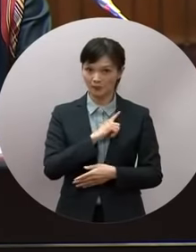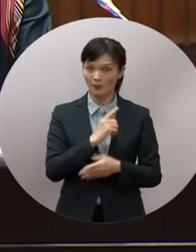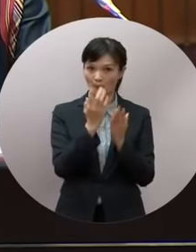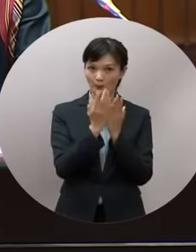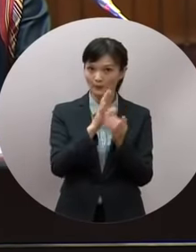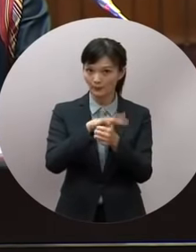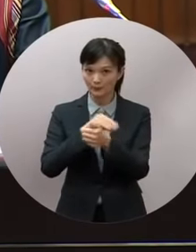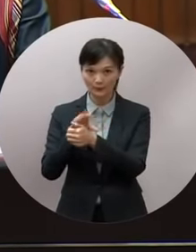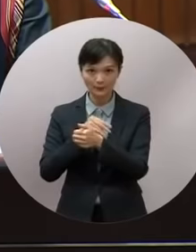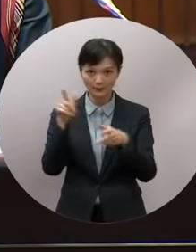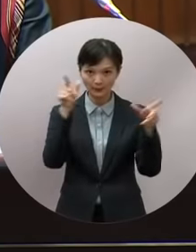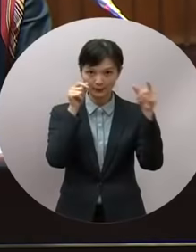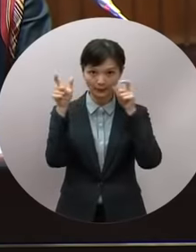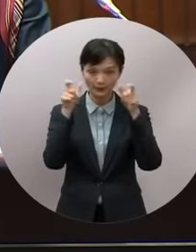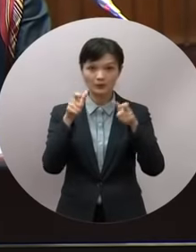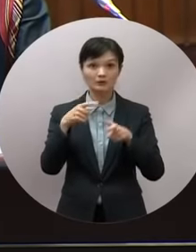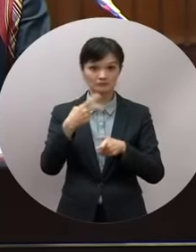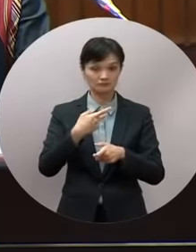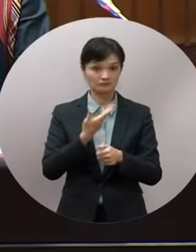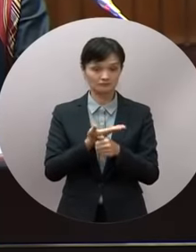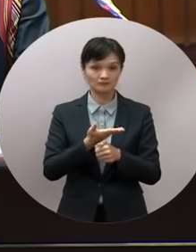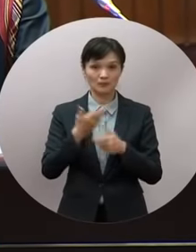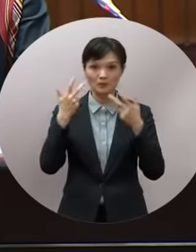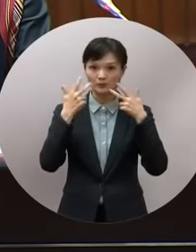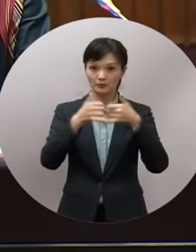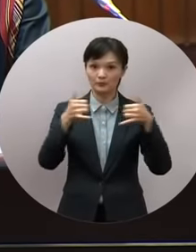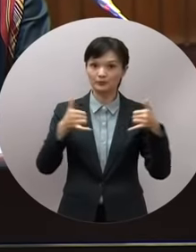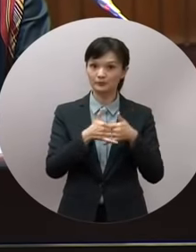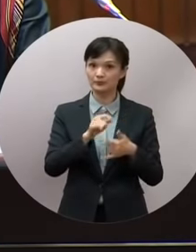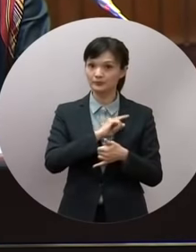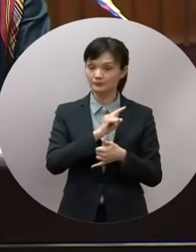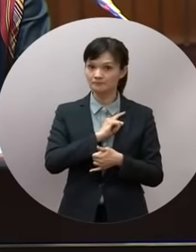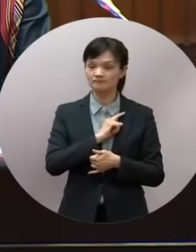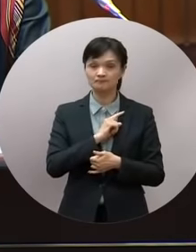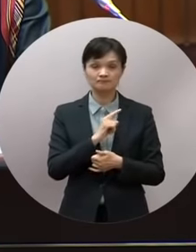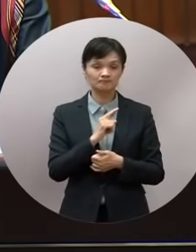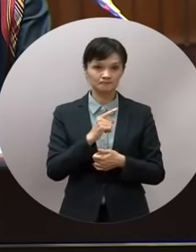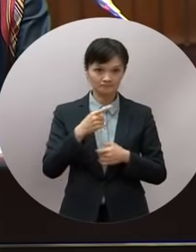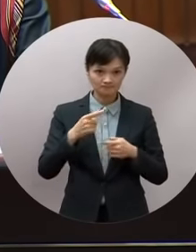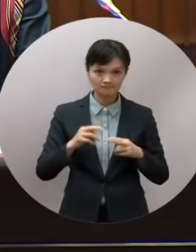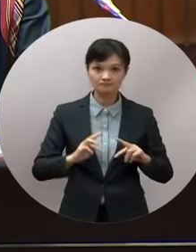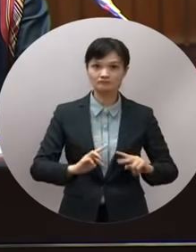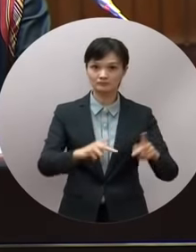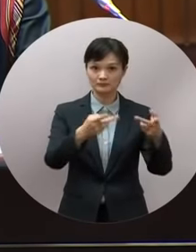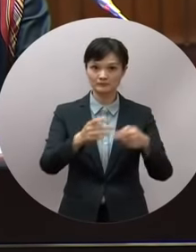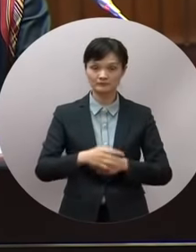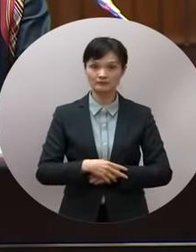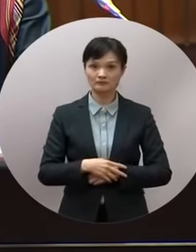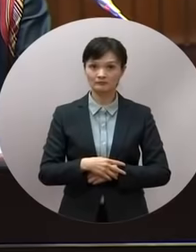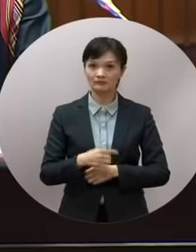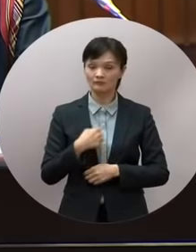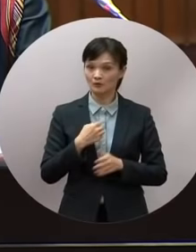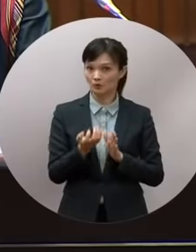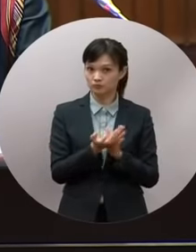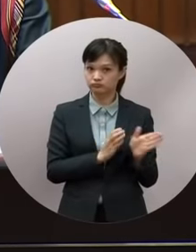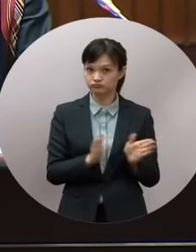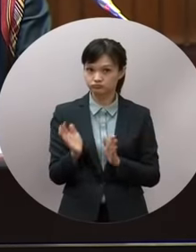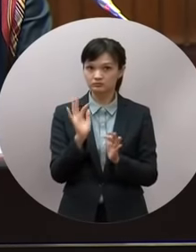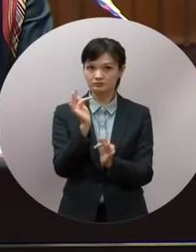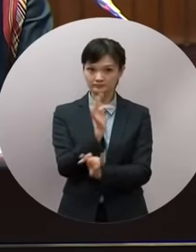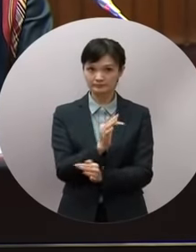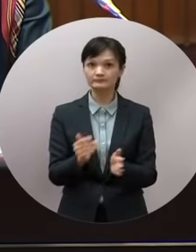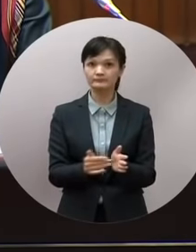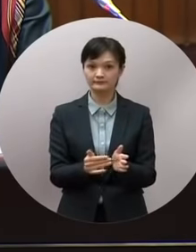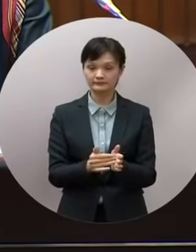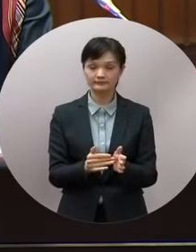建立原住民族的集体思维，更要促进教育体制的改变。我们已经在做了，也都准备好了。